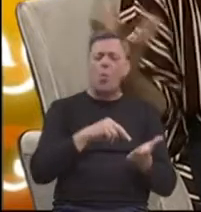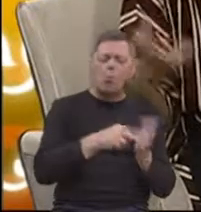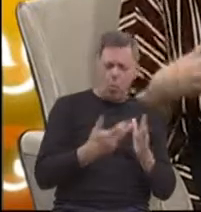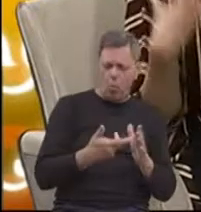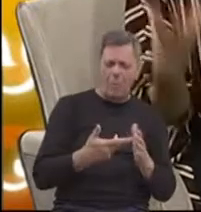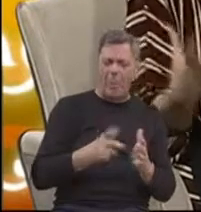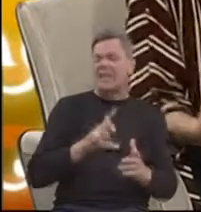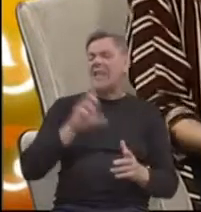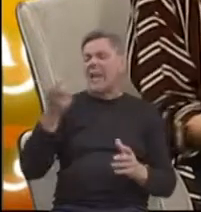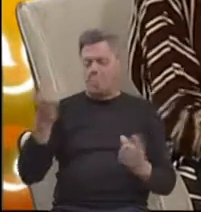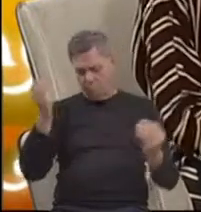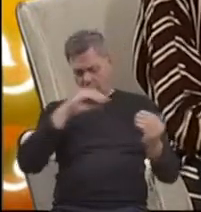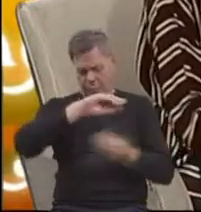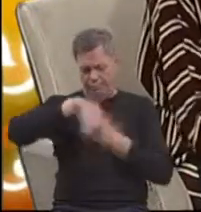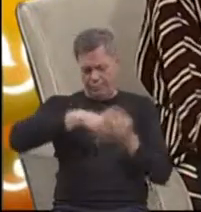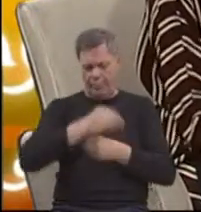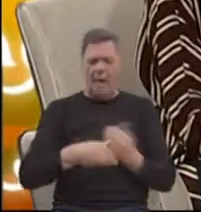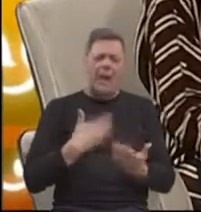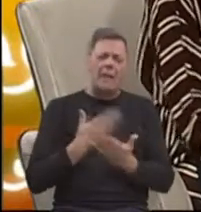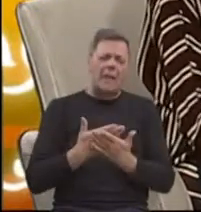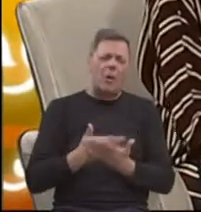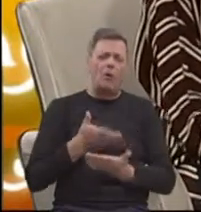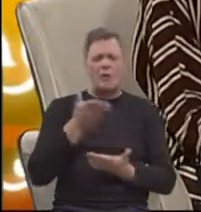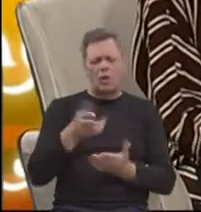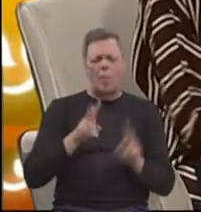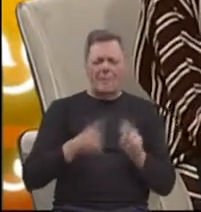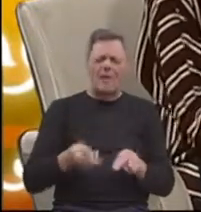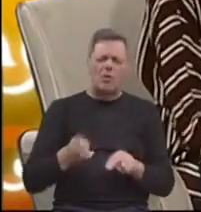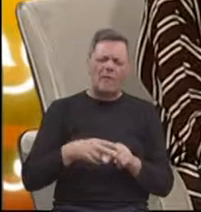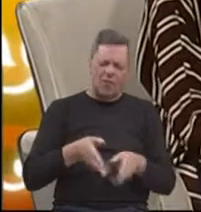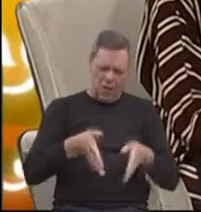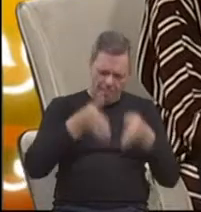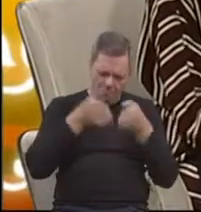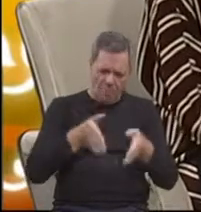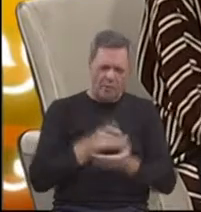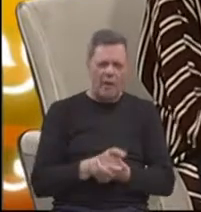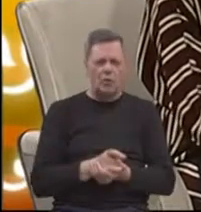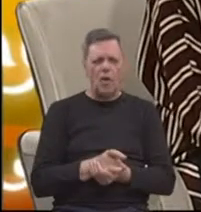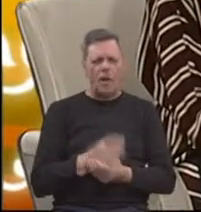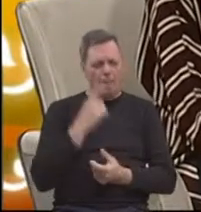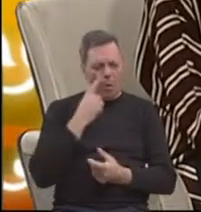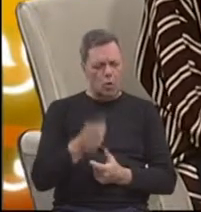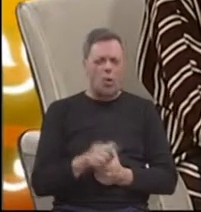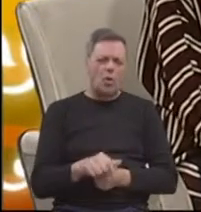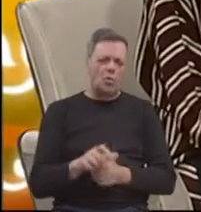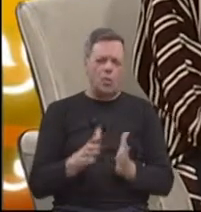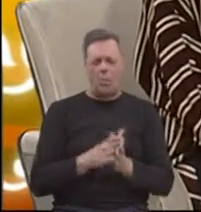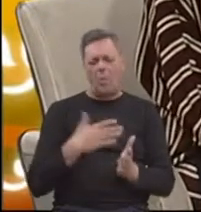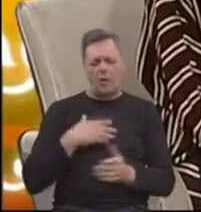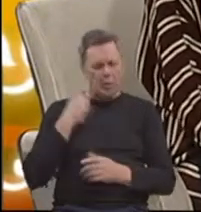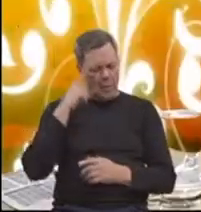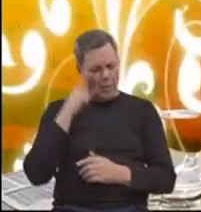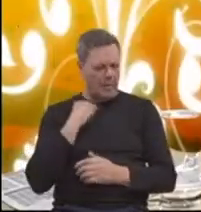nekim drugim nutrijentima. Tako da se i tome stvarno sve više posvećuje pozornosti općenito u našoj